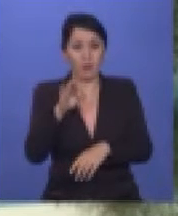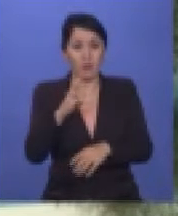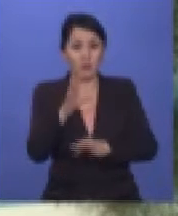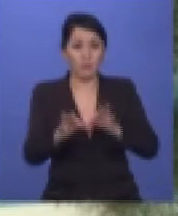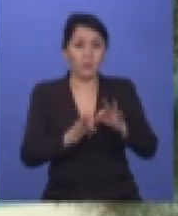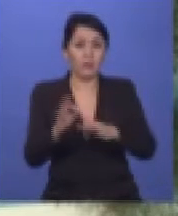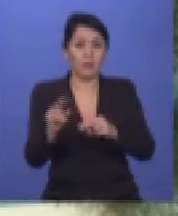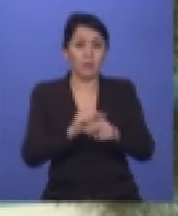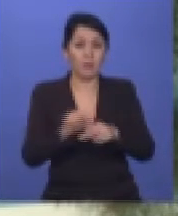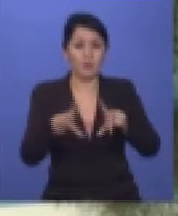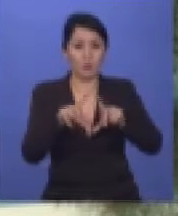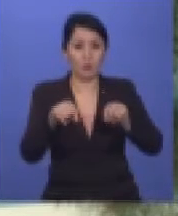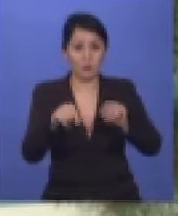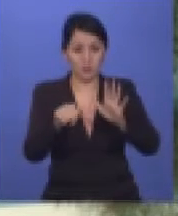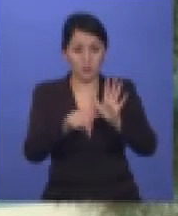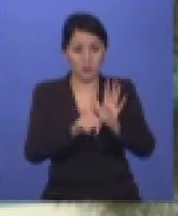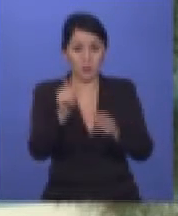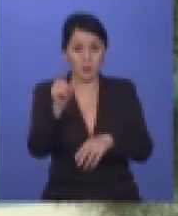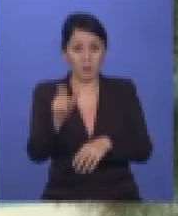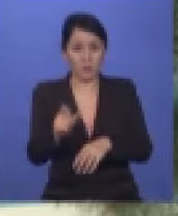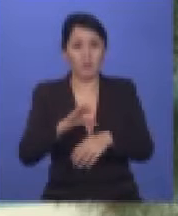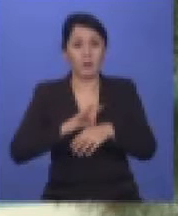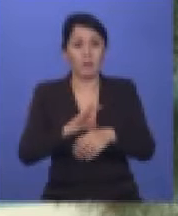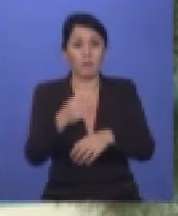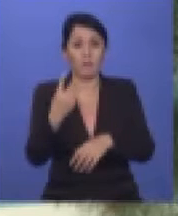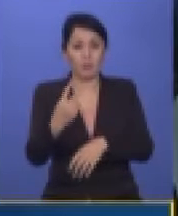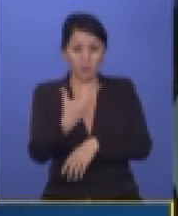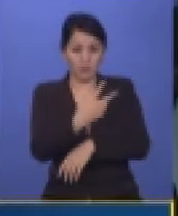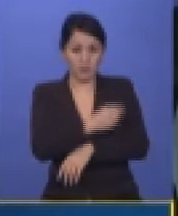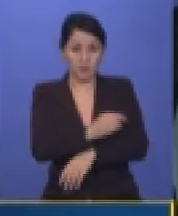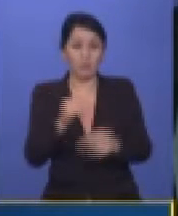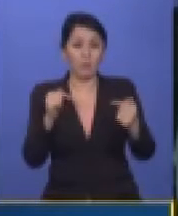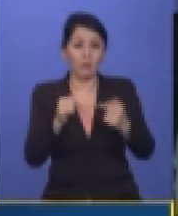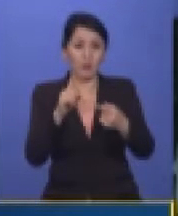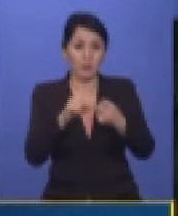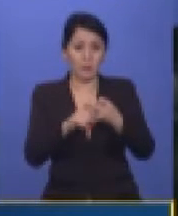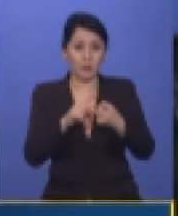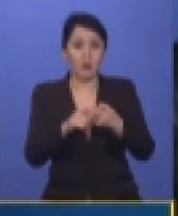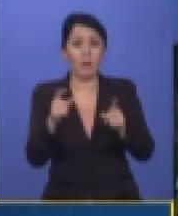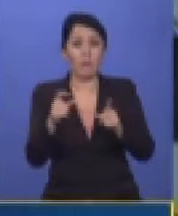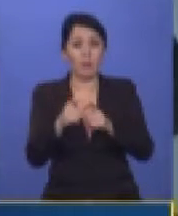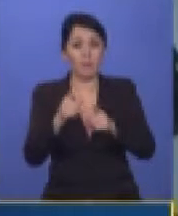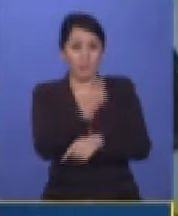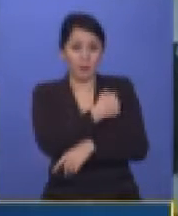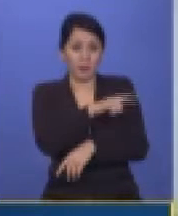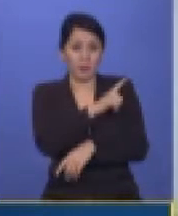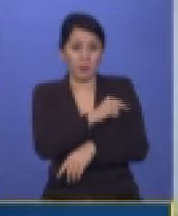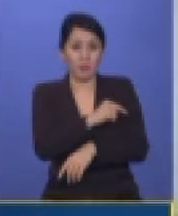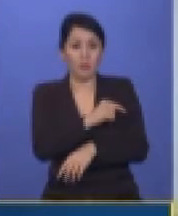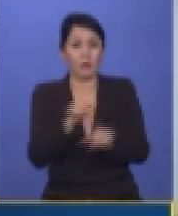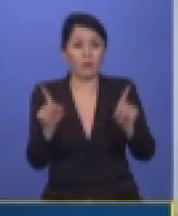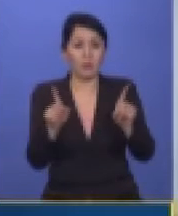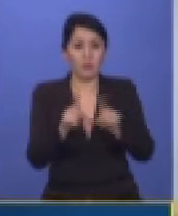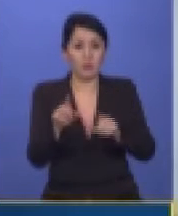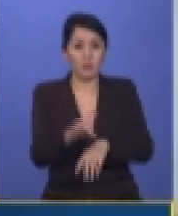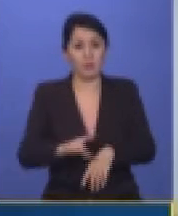сутки в лечебное учреждение обращается около 60 граждан для проведения второй вакцинации против коронавируса. По словам медиков, в связи с тем,